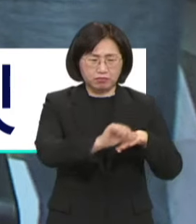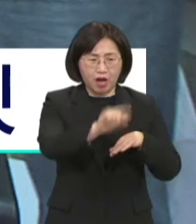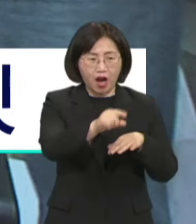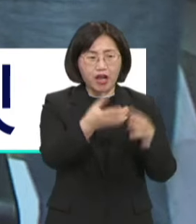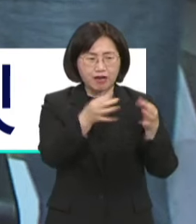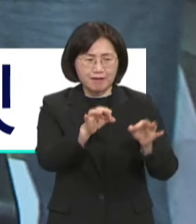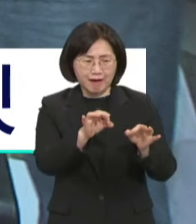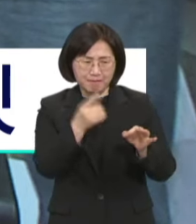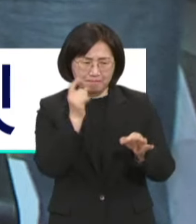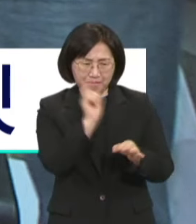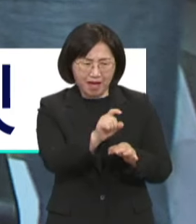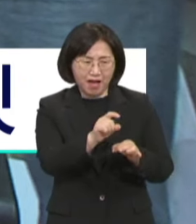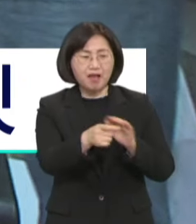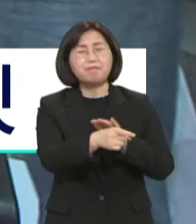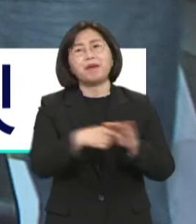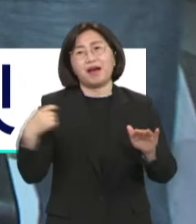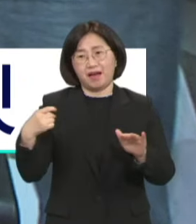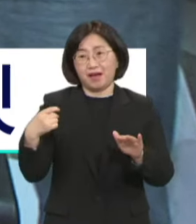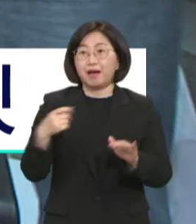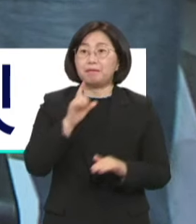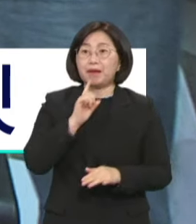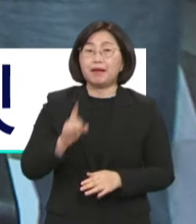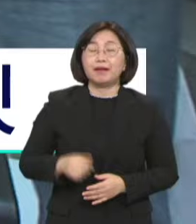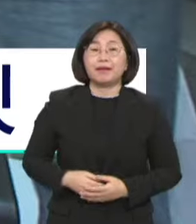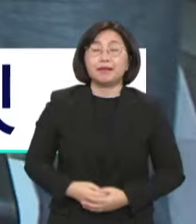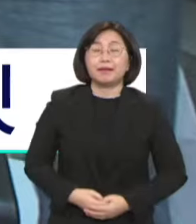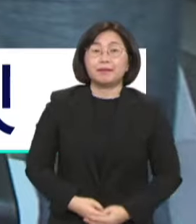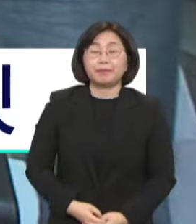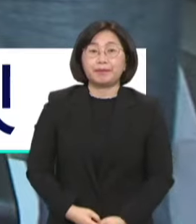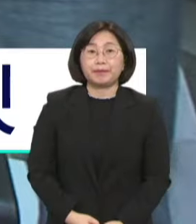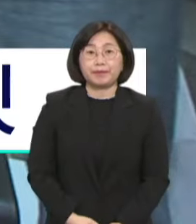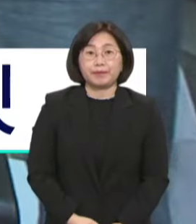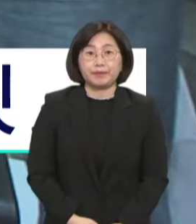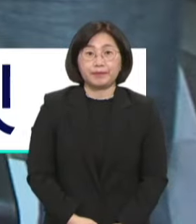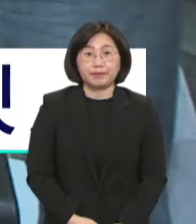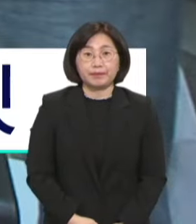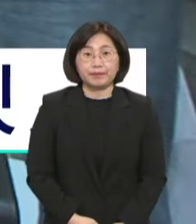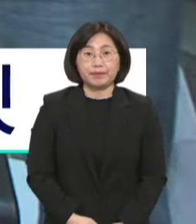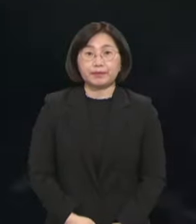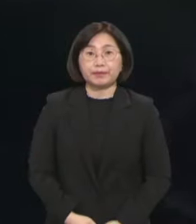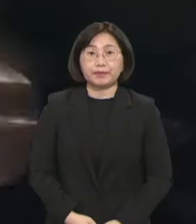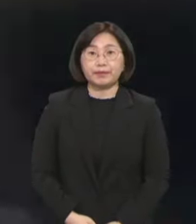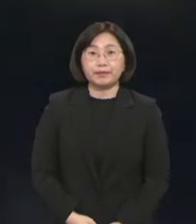은행을 노려 강도짓을 벌였다고 진술했습니다. 이수복 기자의 보도입니다.